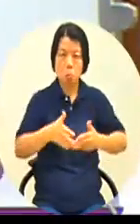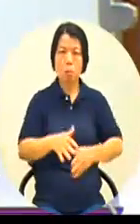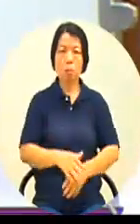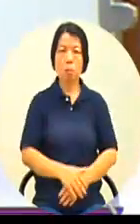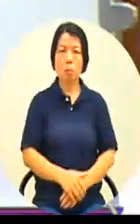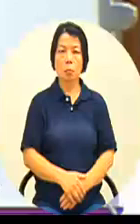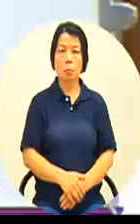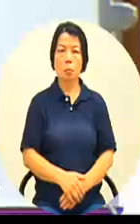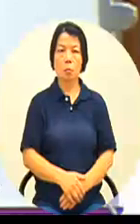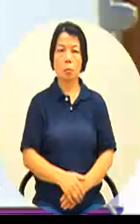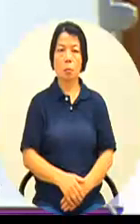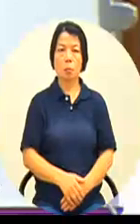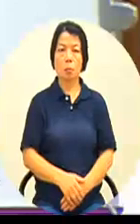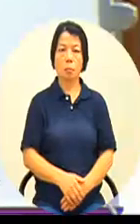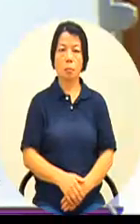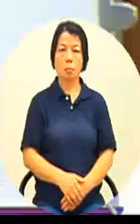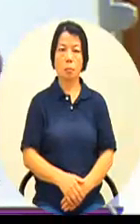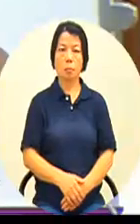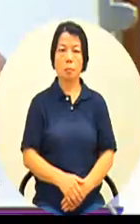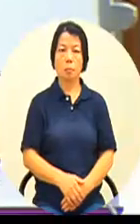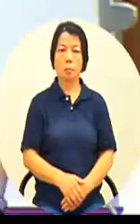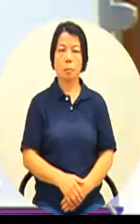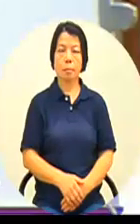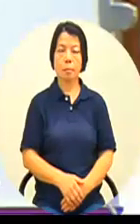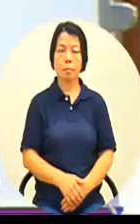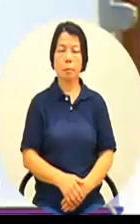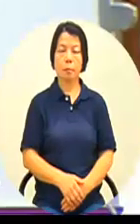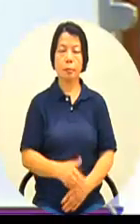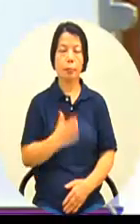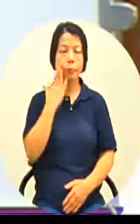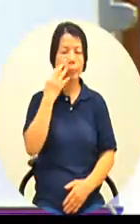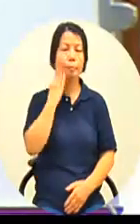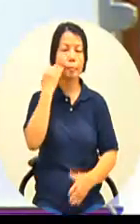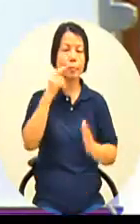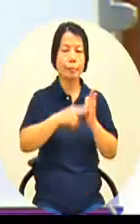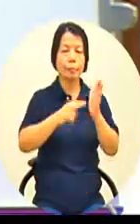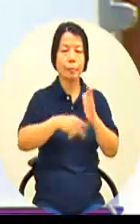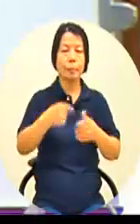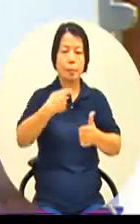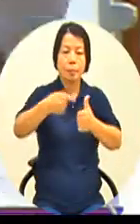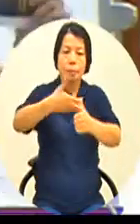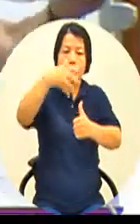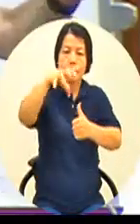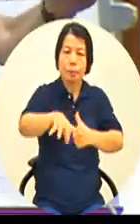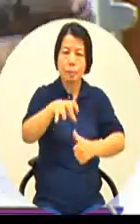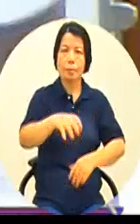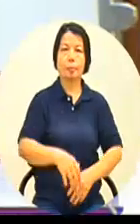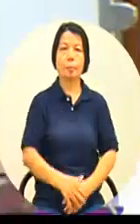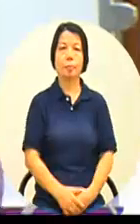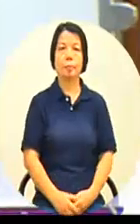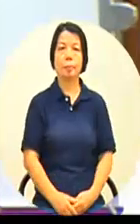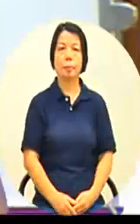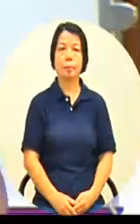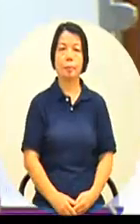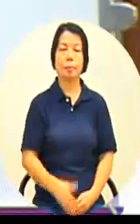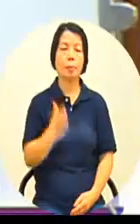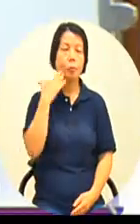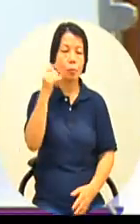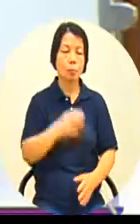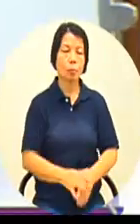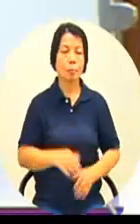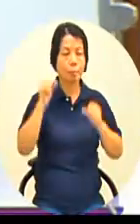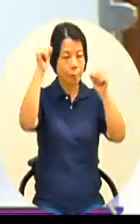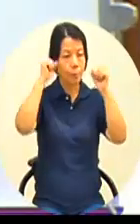一个非常非常重要。我个比一个咧，教育局， 那办一个运动会也